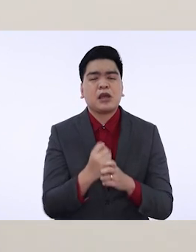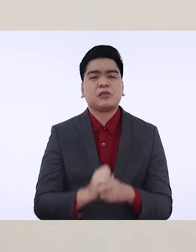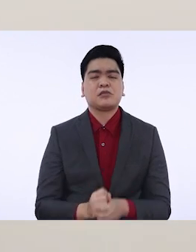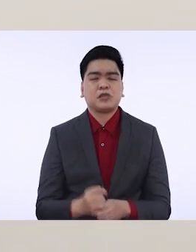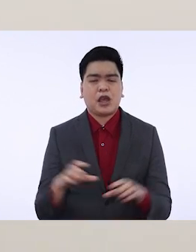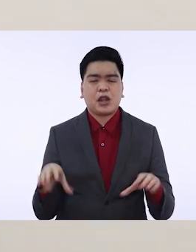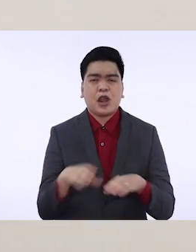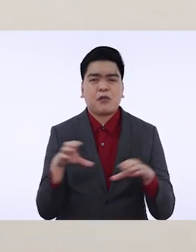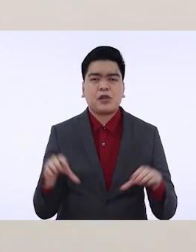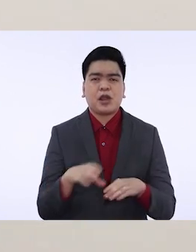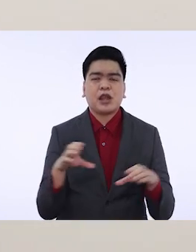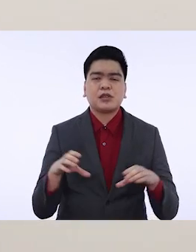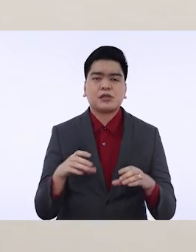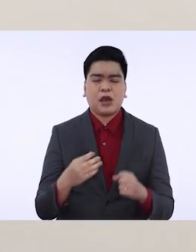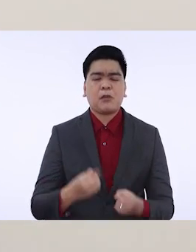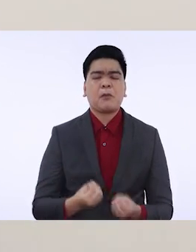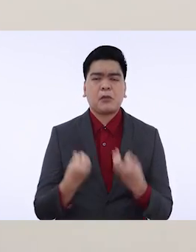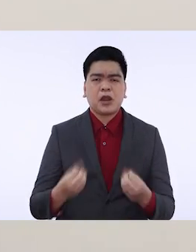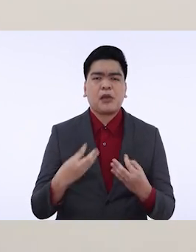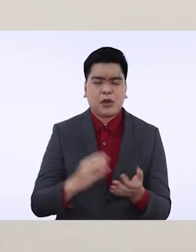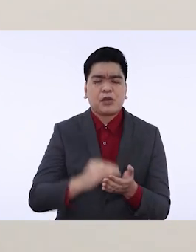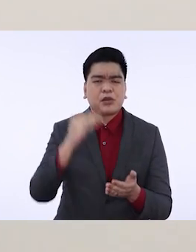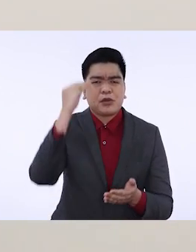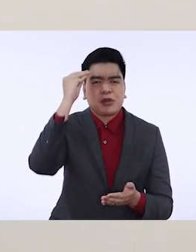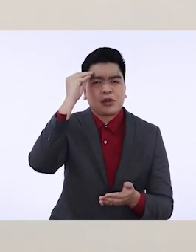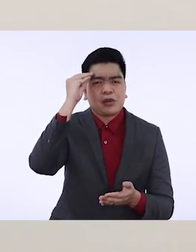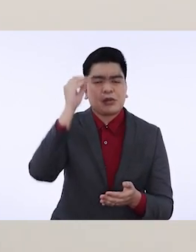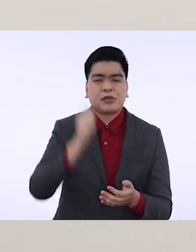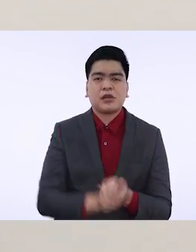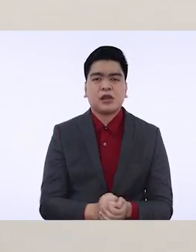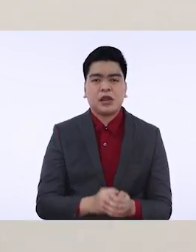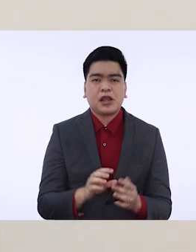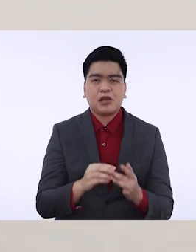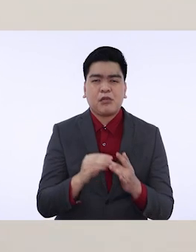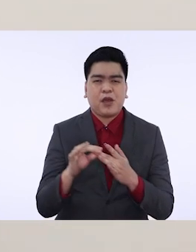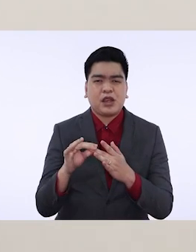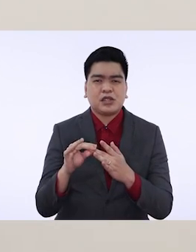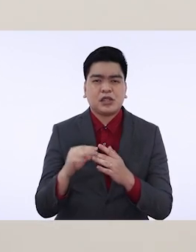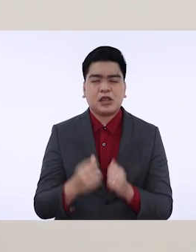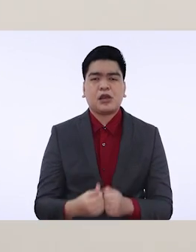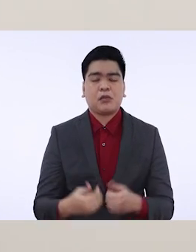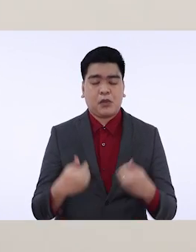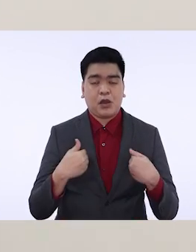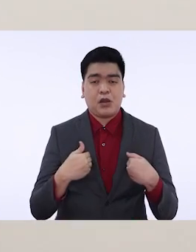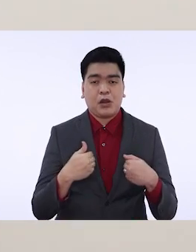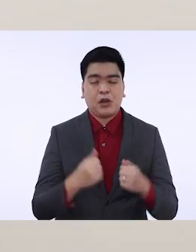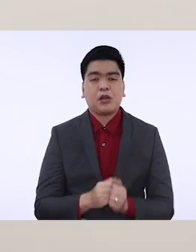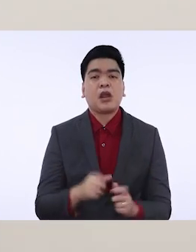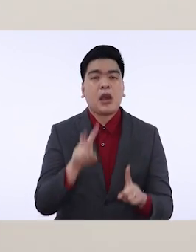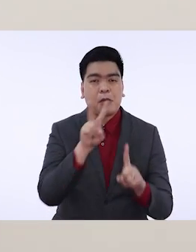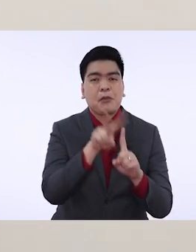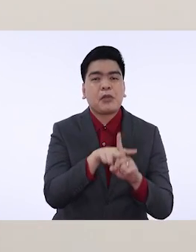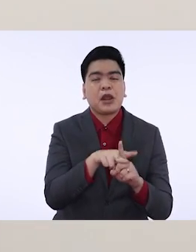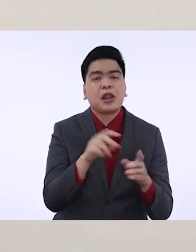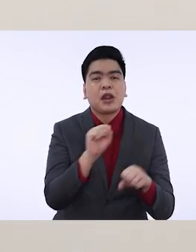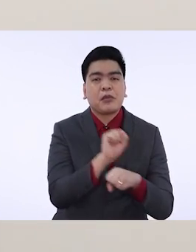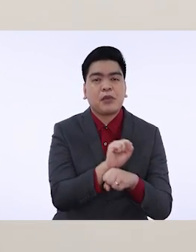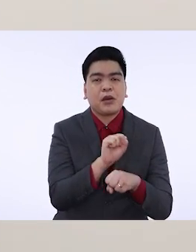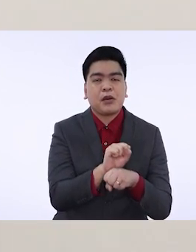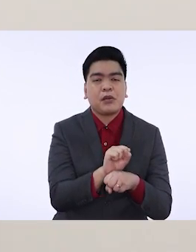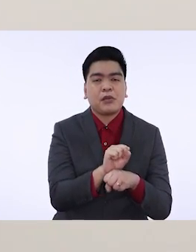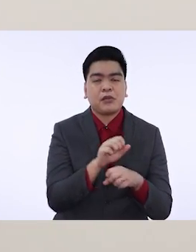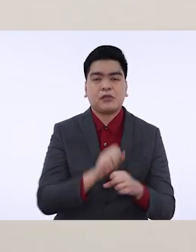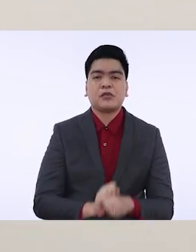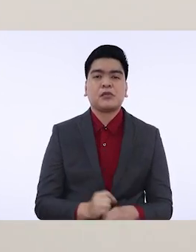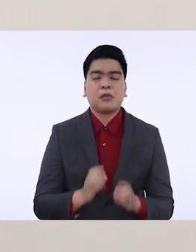tips seminar, marami po akong natutunan dito. Lalo na po ay mayroon na po akong ma-apply ang trabaho. Makakatulong ito ng